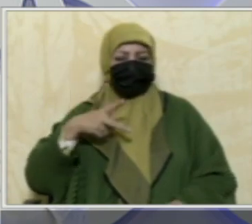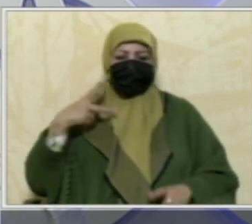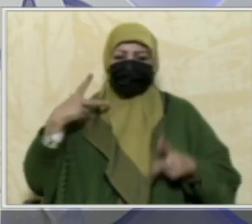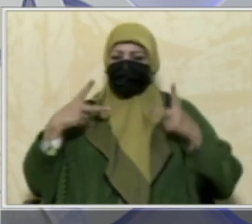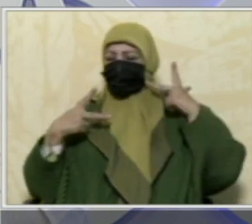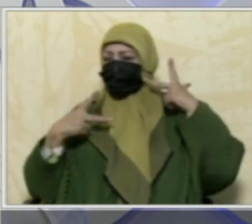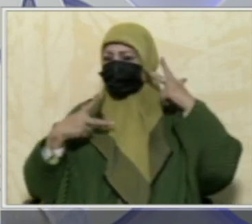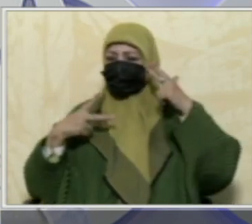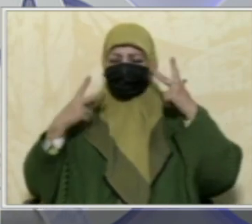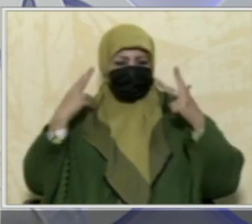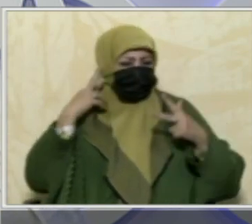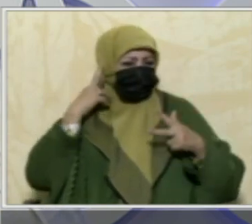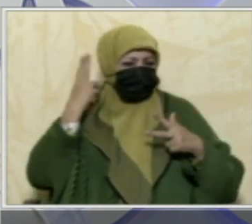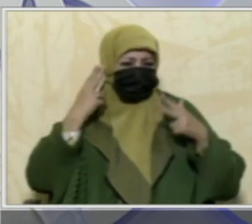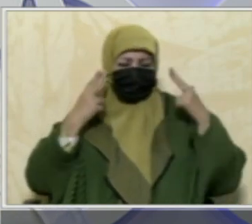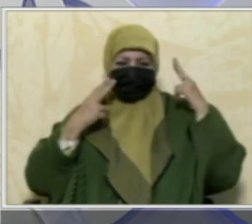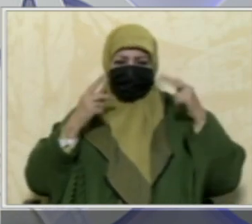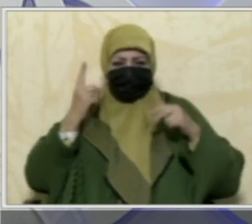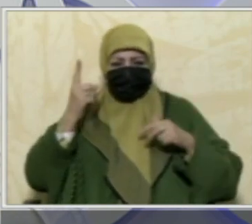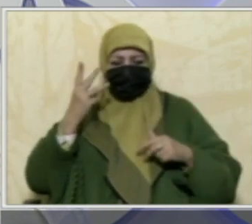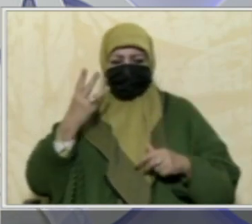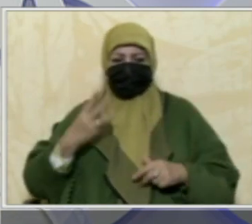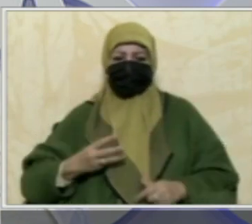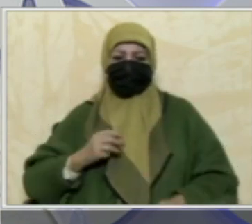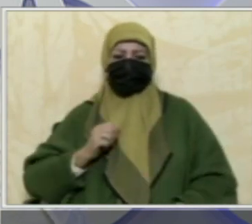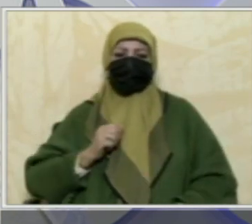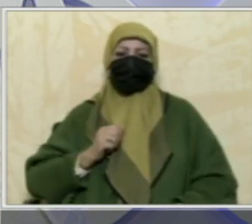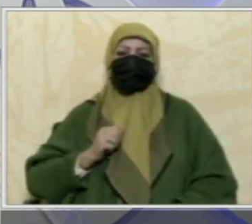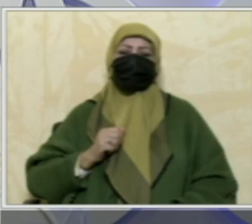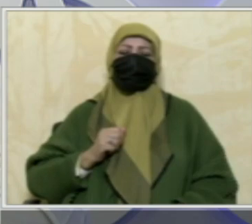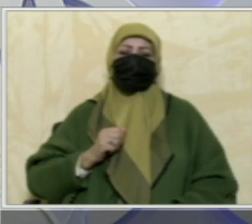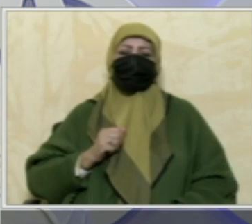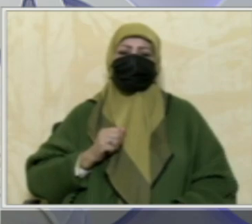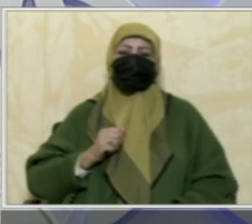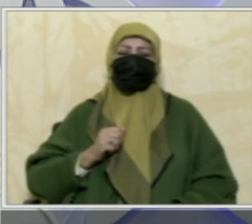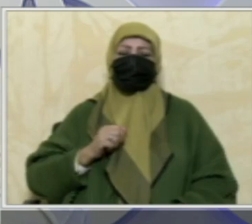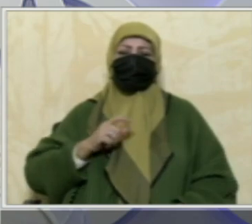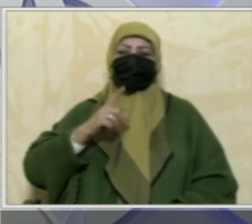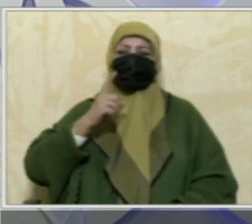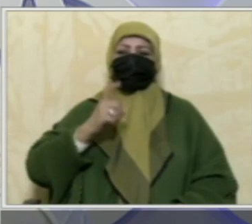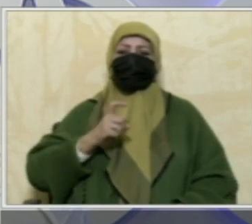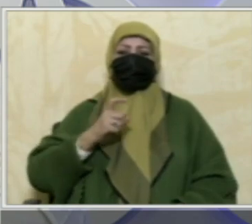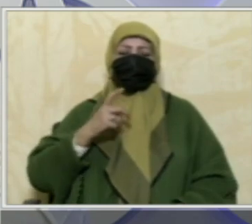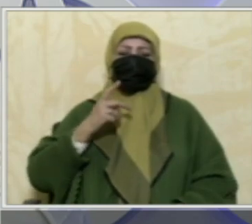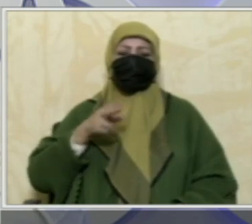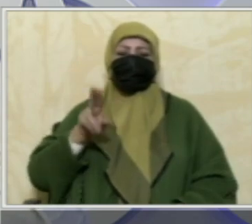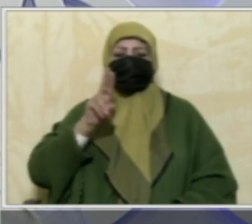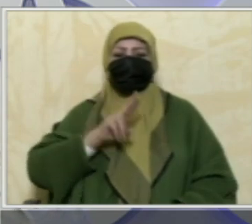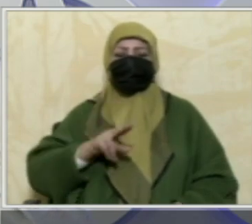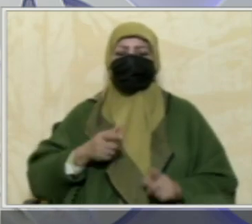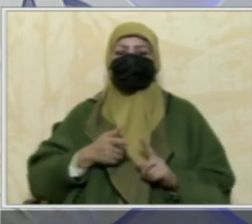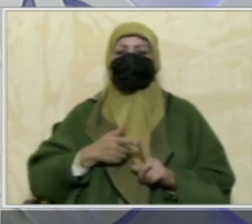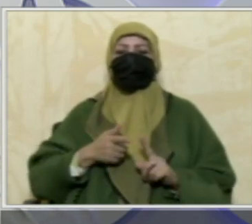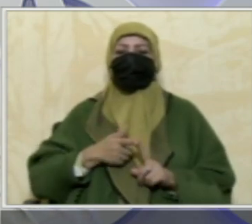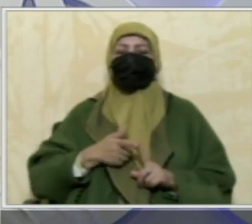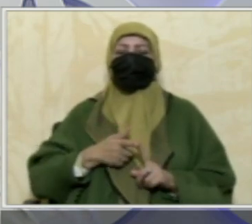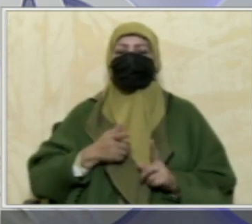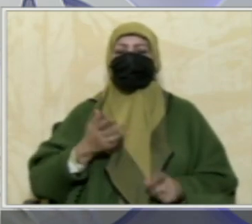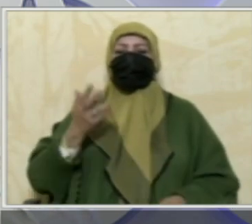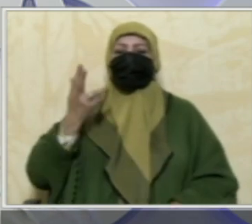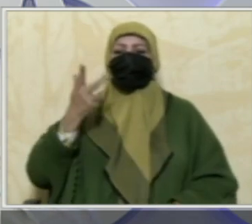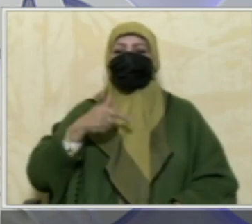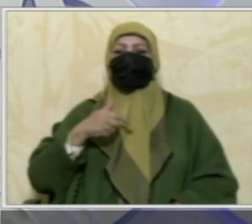لا مقطوعه القليل لا تضر يسال السؤال التالي المرتبه الثانيه عند المالكيه المالكيه عندهم